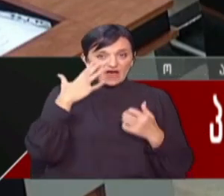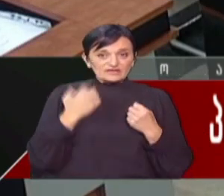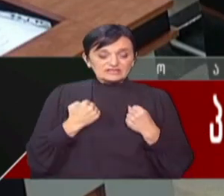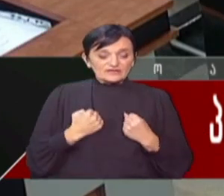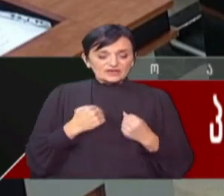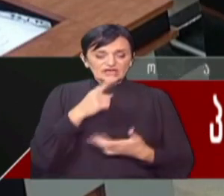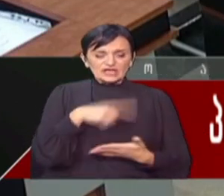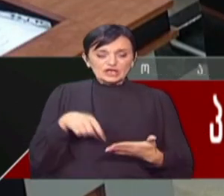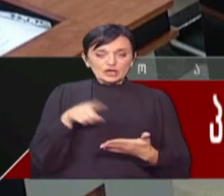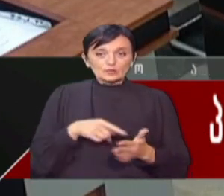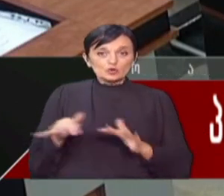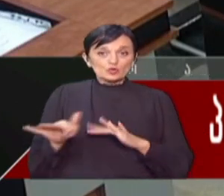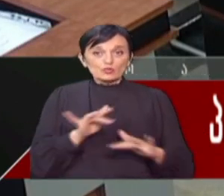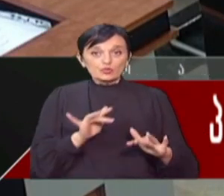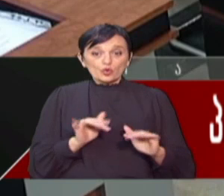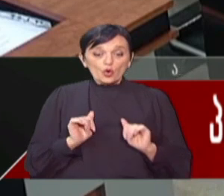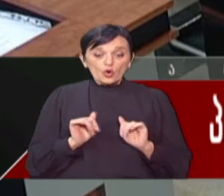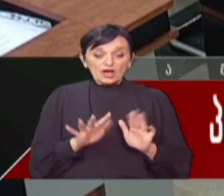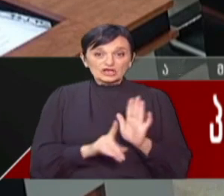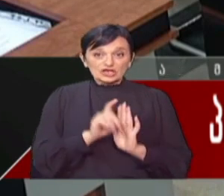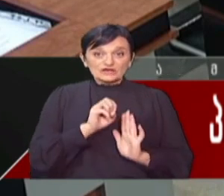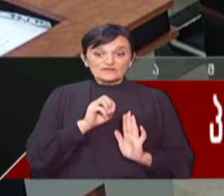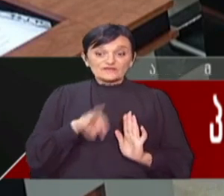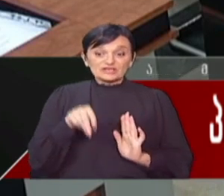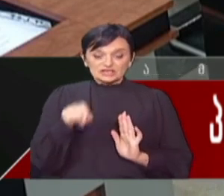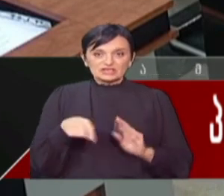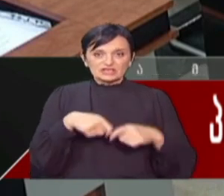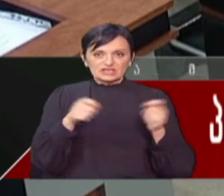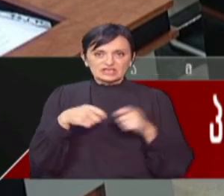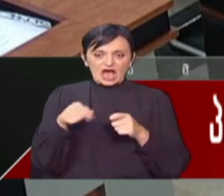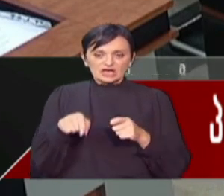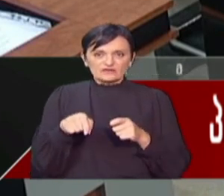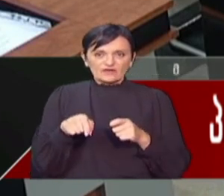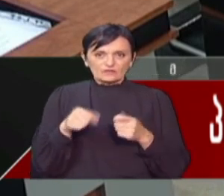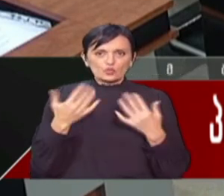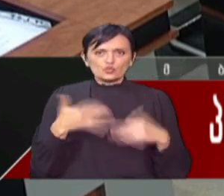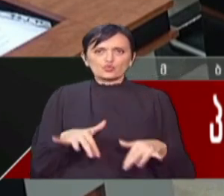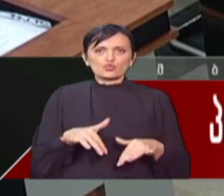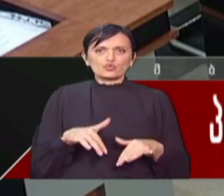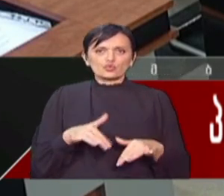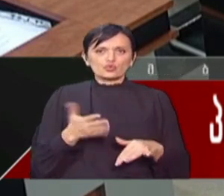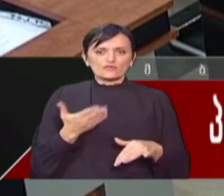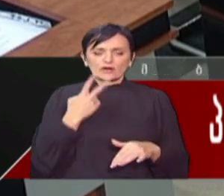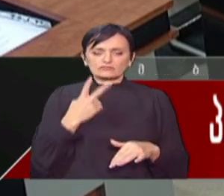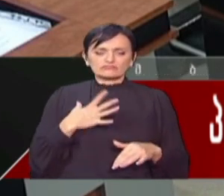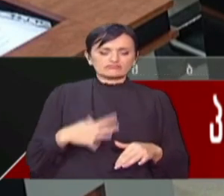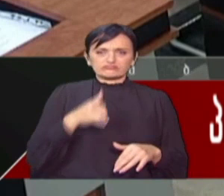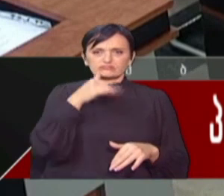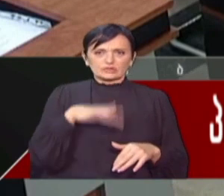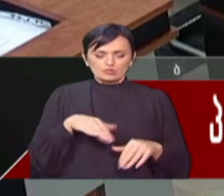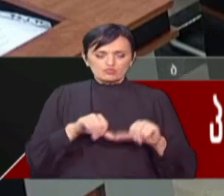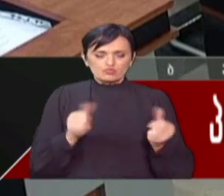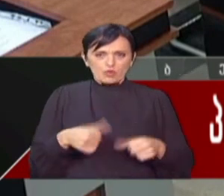იმპიჩმენტის პროცედურის აღზრდისგან, ვიდრე ამ დარღვევებმა არ შეიძინა ასე თქვა გაუსაძლისი ფორმა